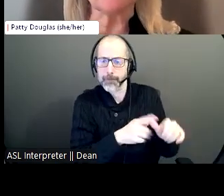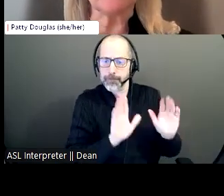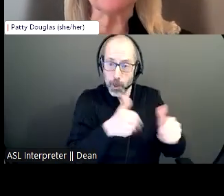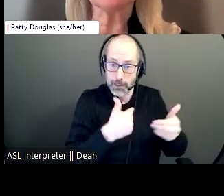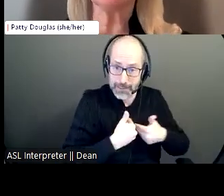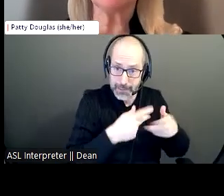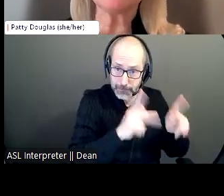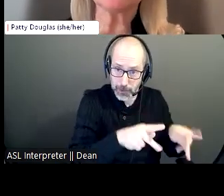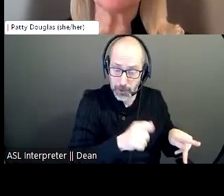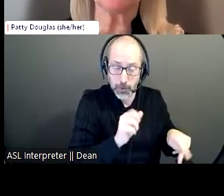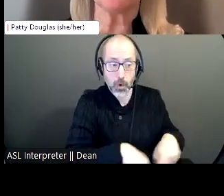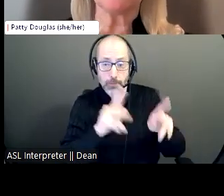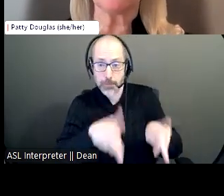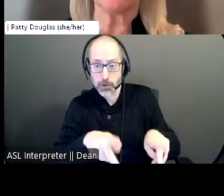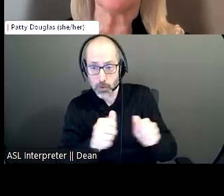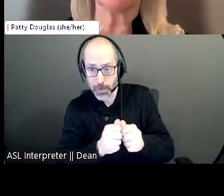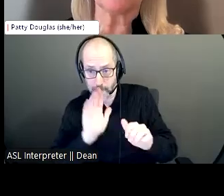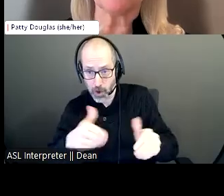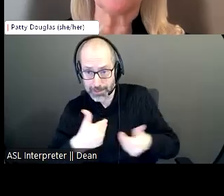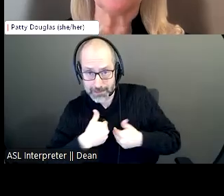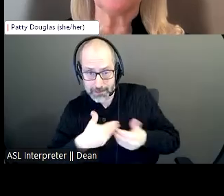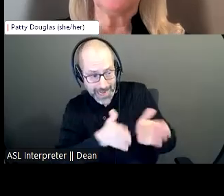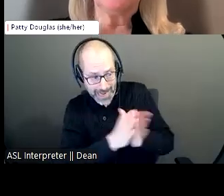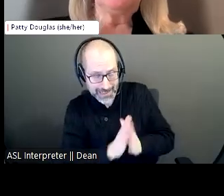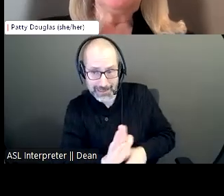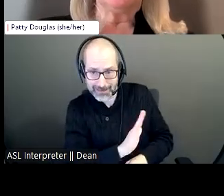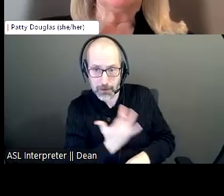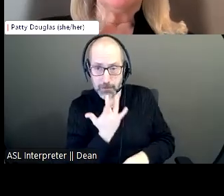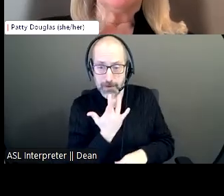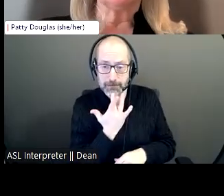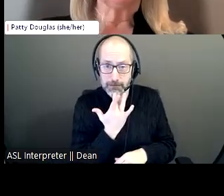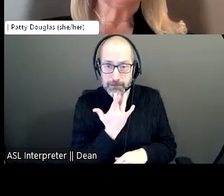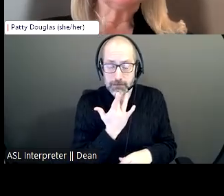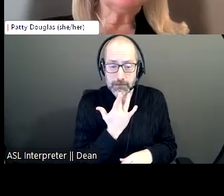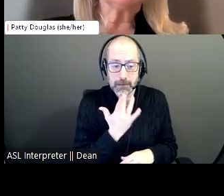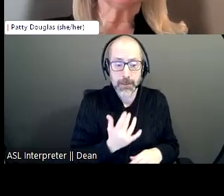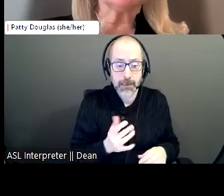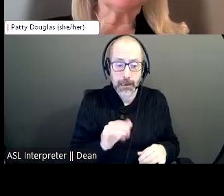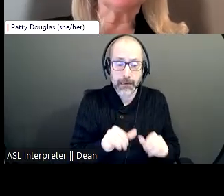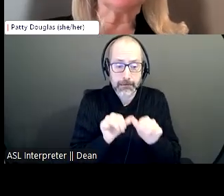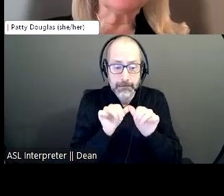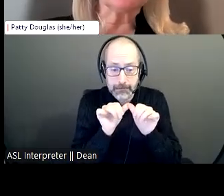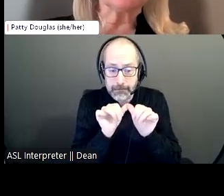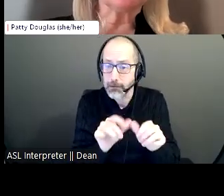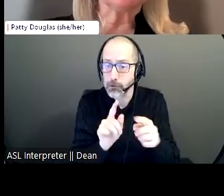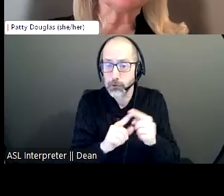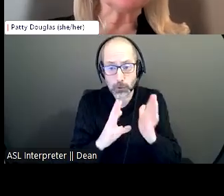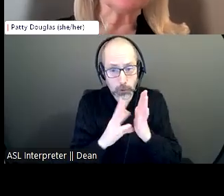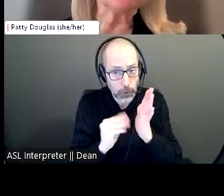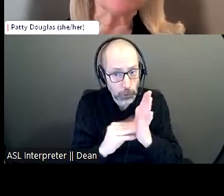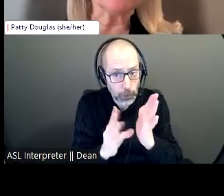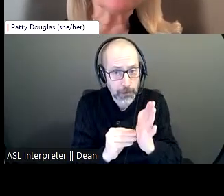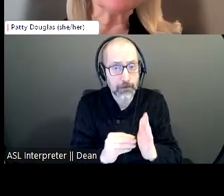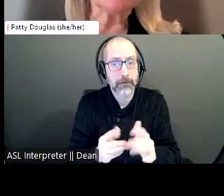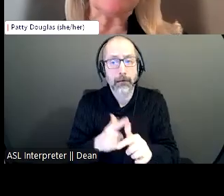il faut utiliser des pratiques culturellement affirmatives, demander à la personne autiste qu'est-ce qu'elle